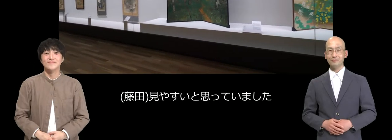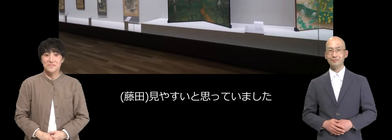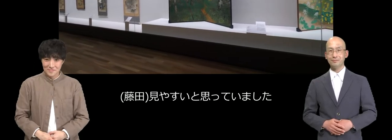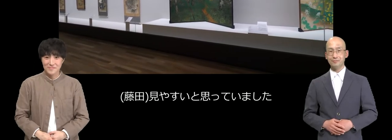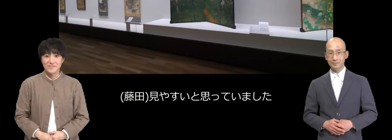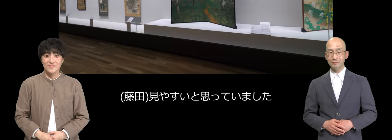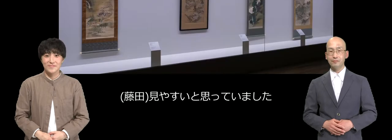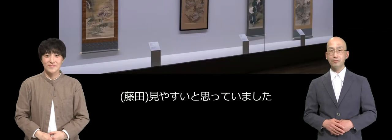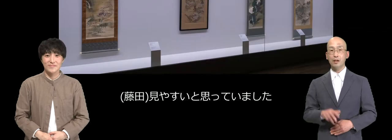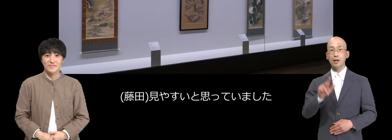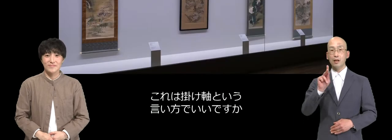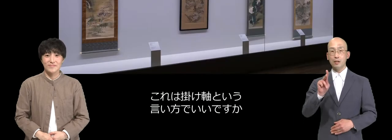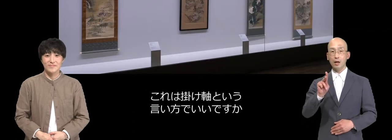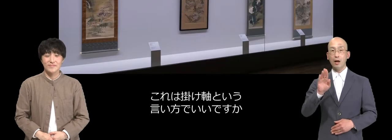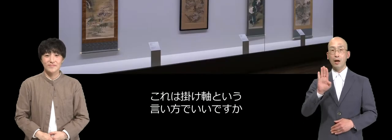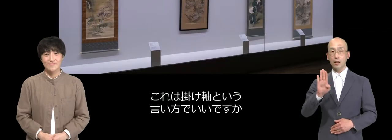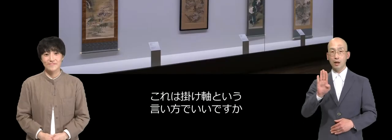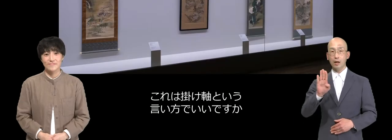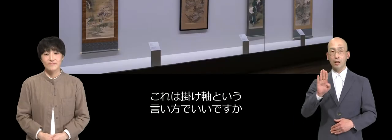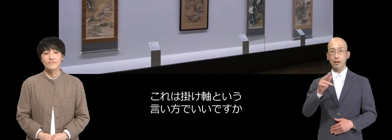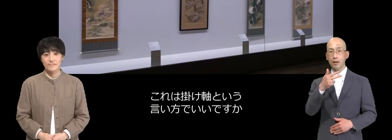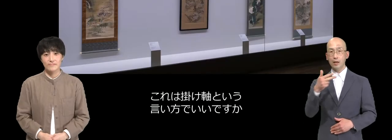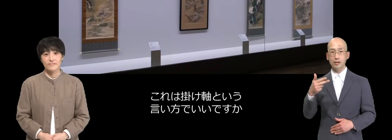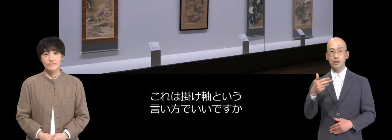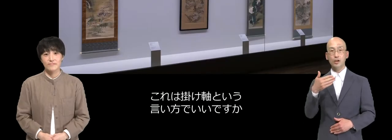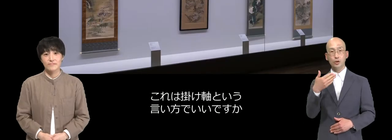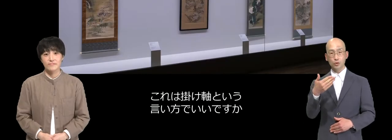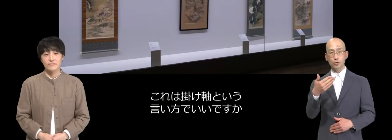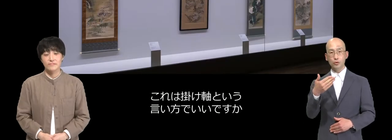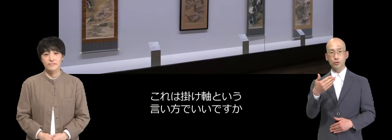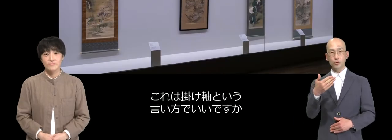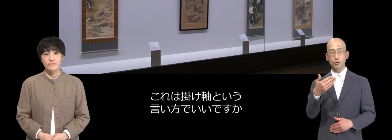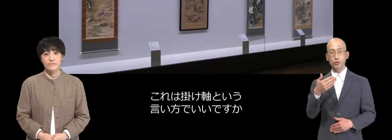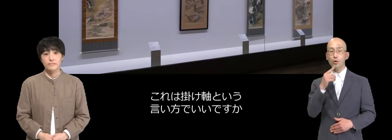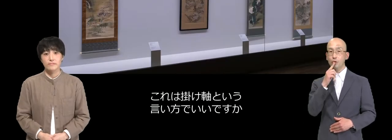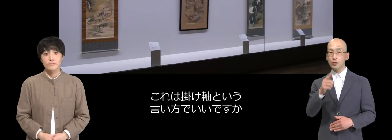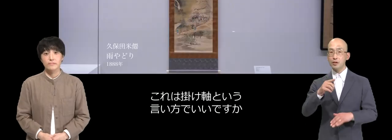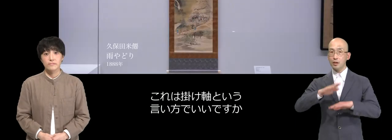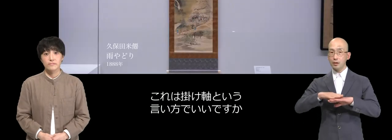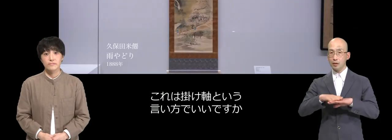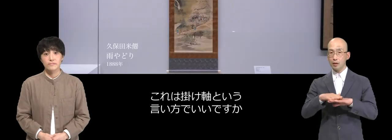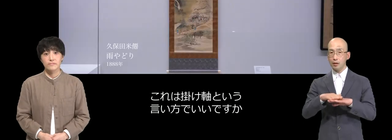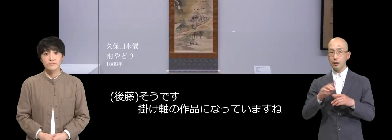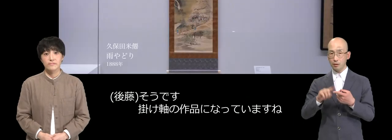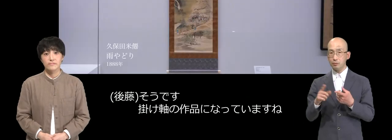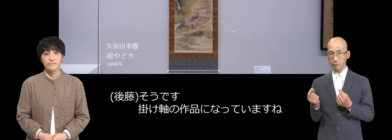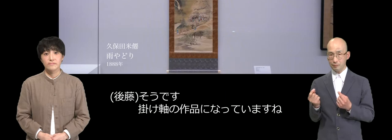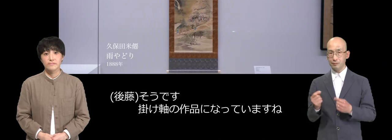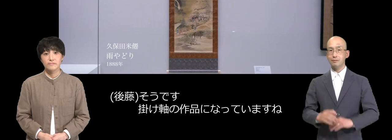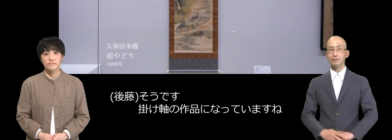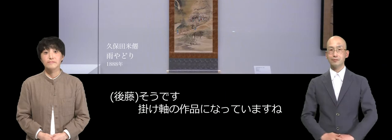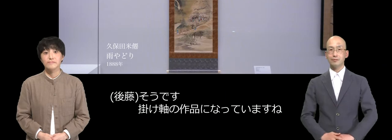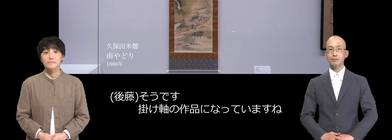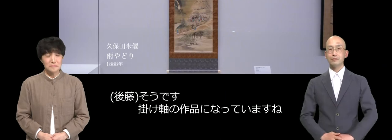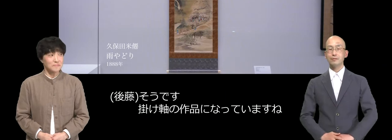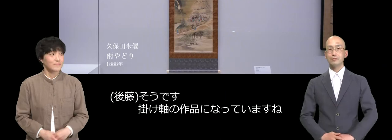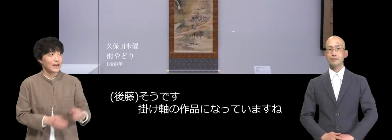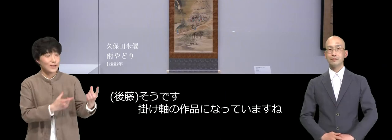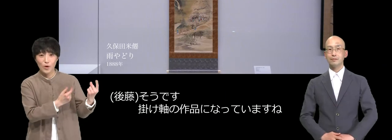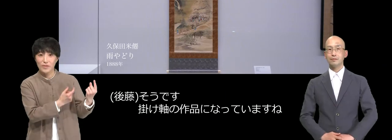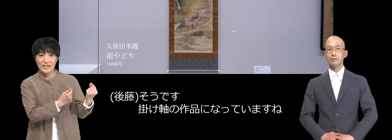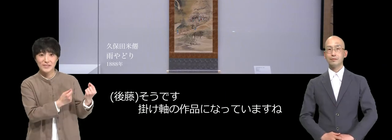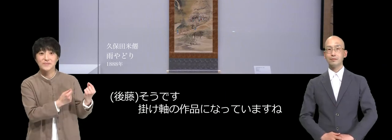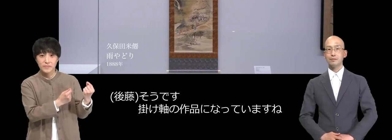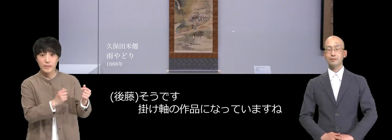帰っこれはあの子かっ掛け軸という言い方で言いますとですね掛け軸の作品になってます